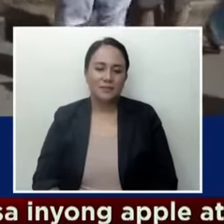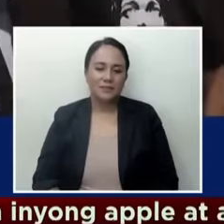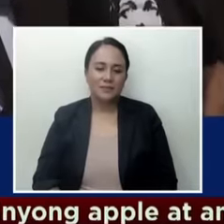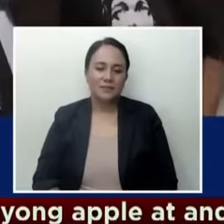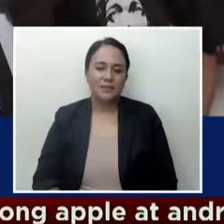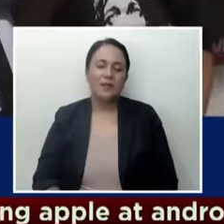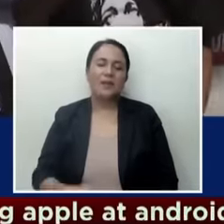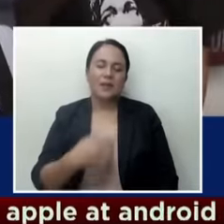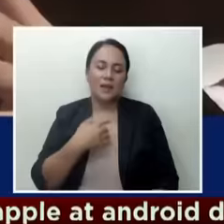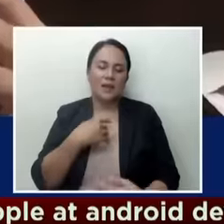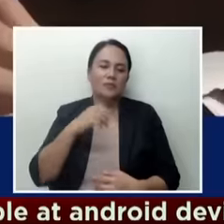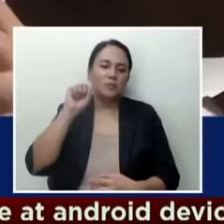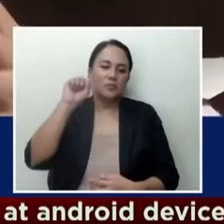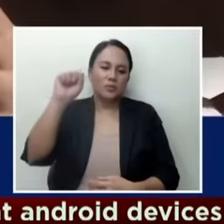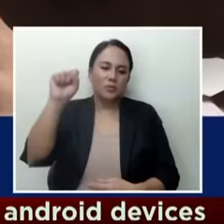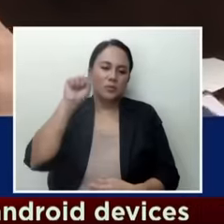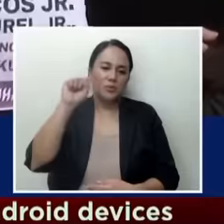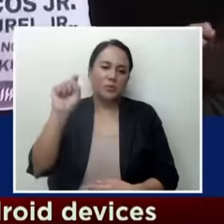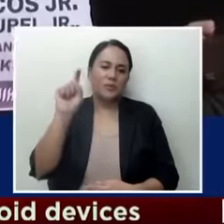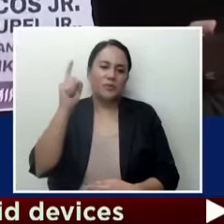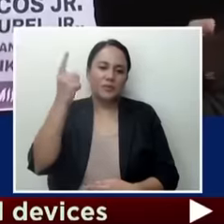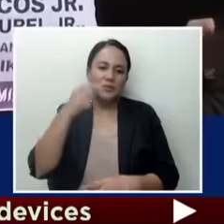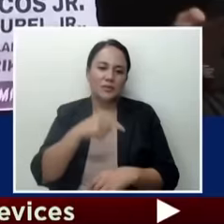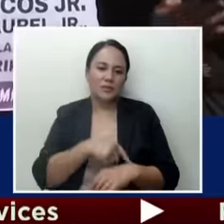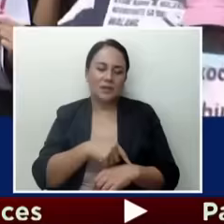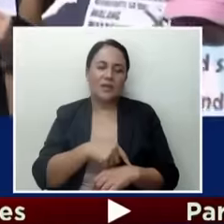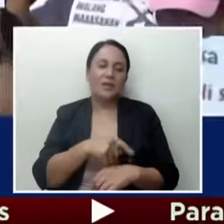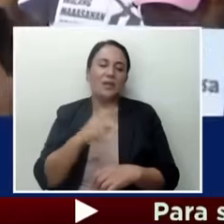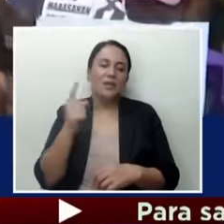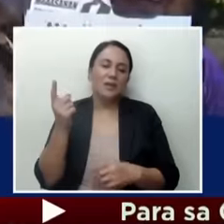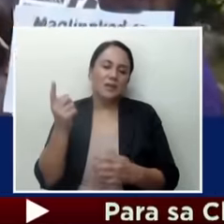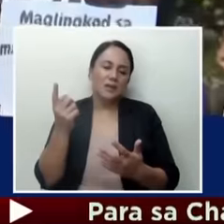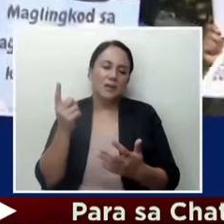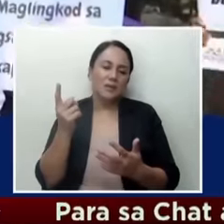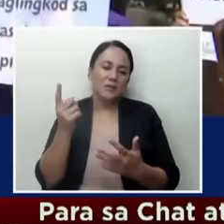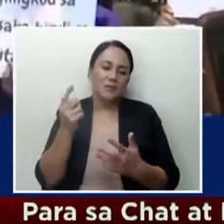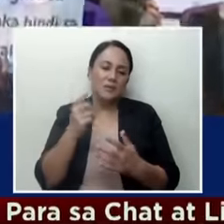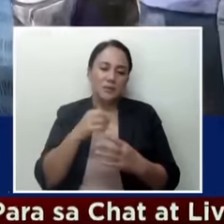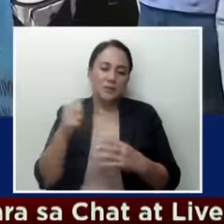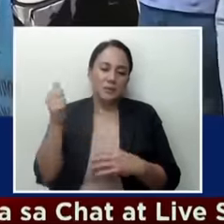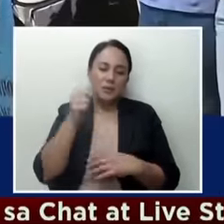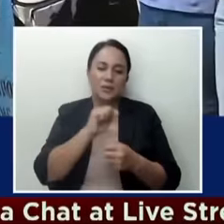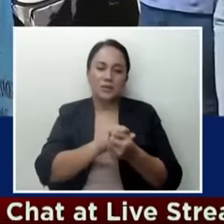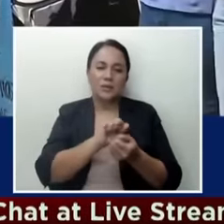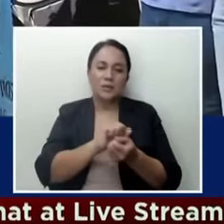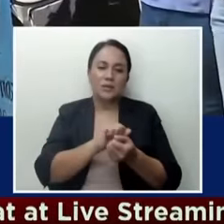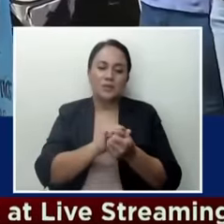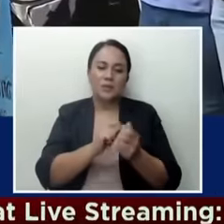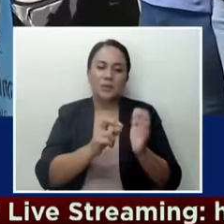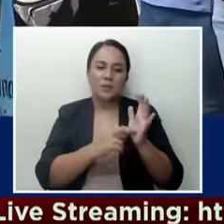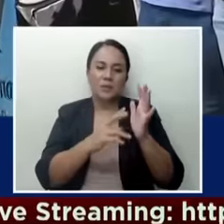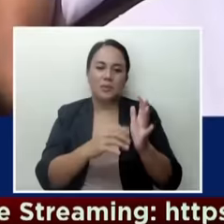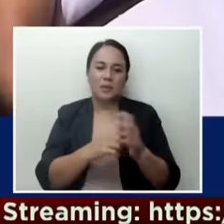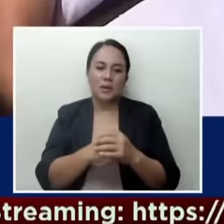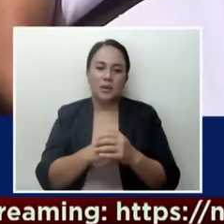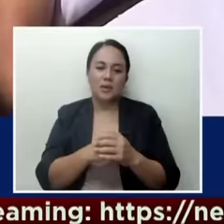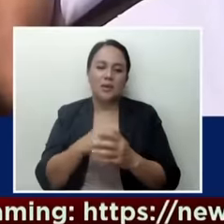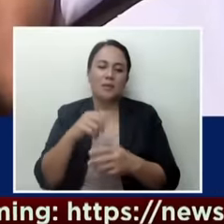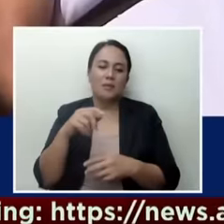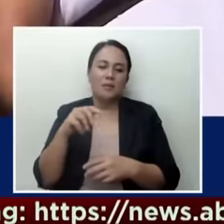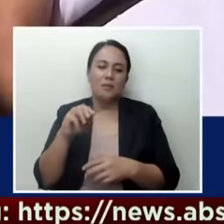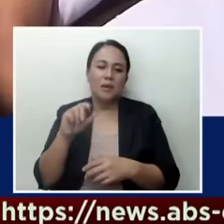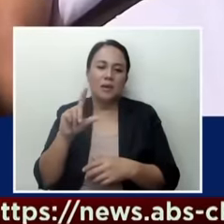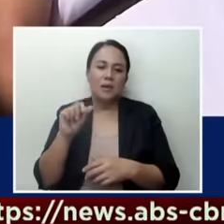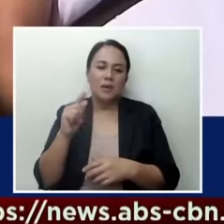Sinalubong din ang protesta ang unang araw ni Laurel bilang kalihim. Sumama dito ang mga kinatawa ng pamalakaya. Siya po ay